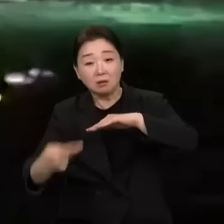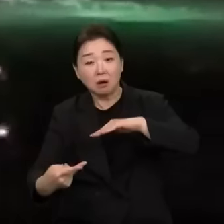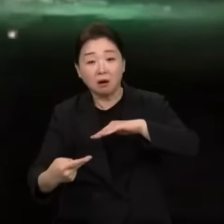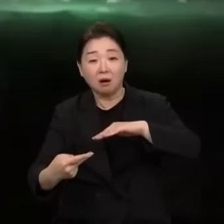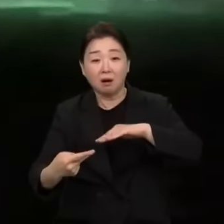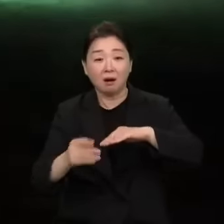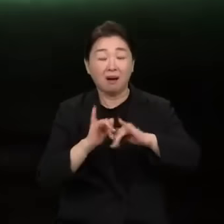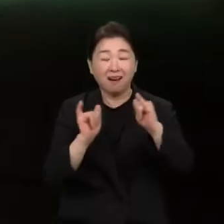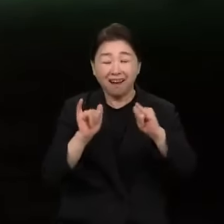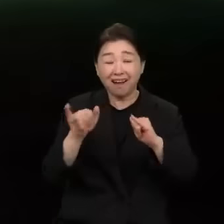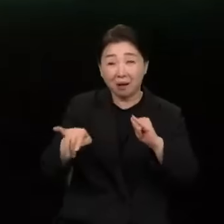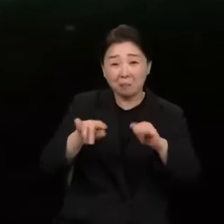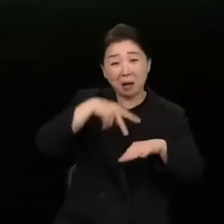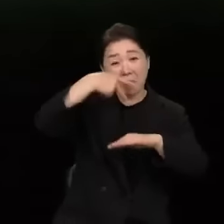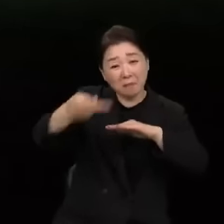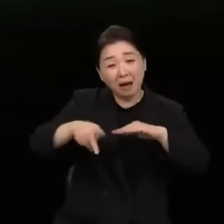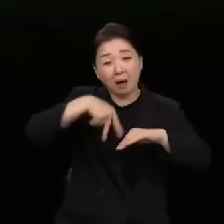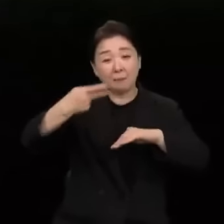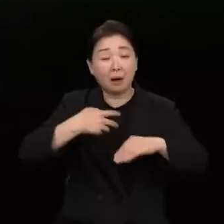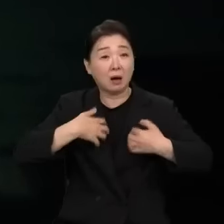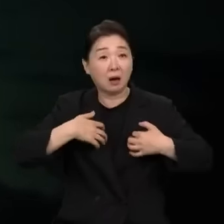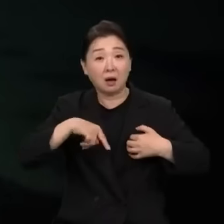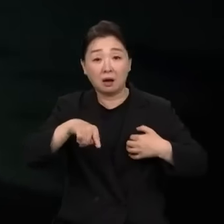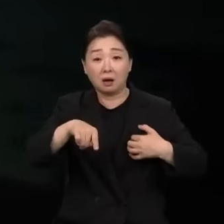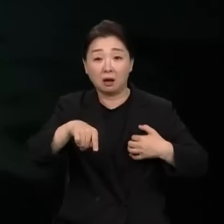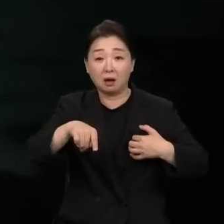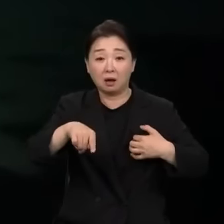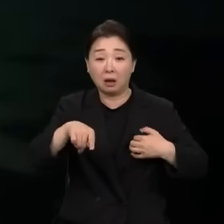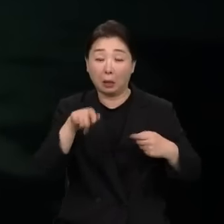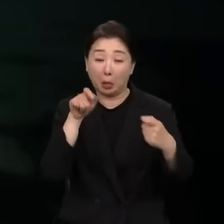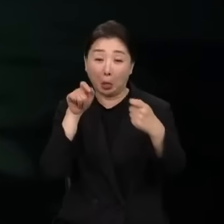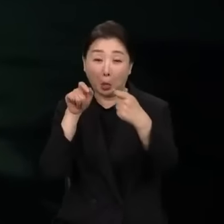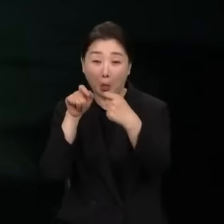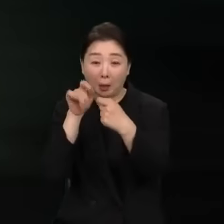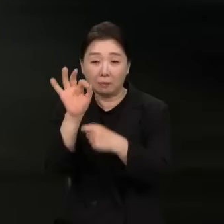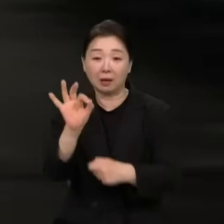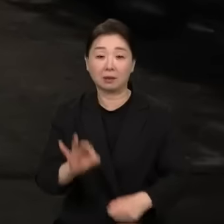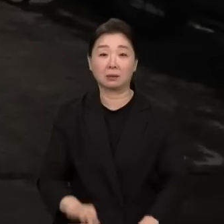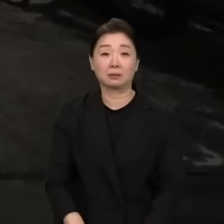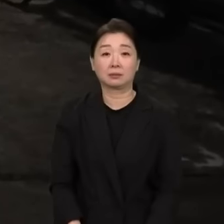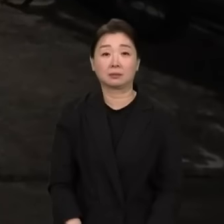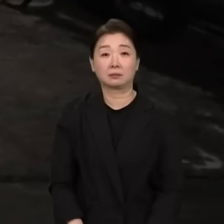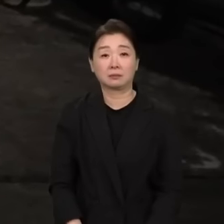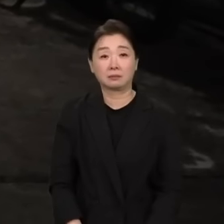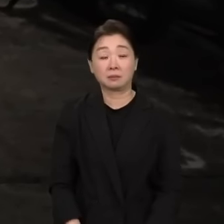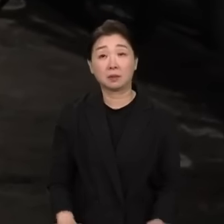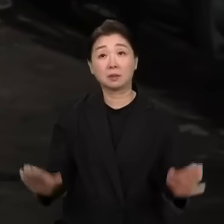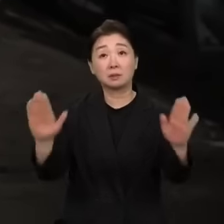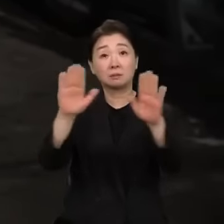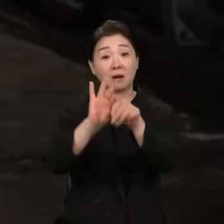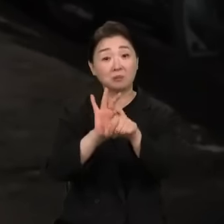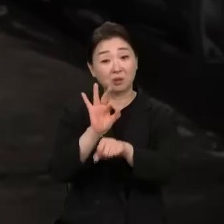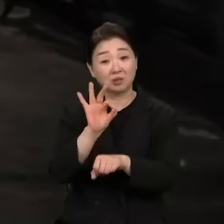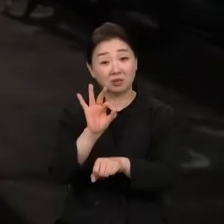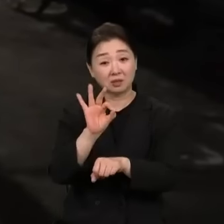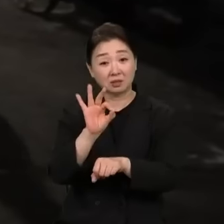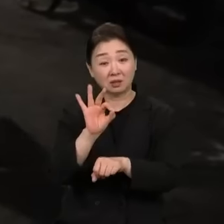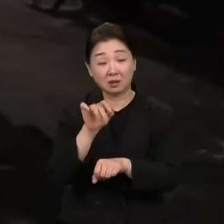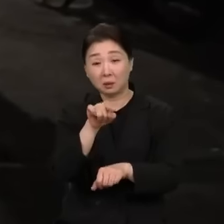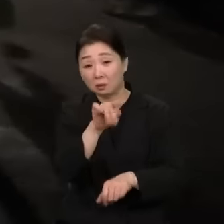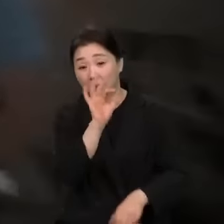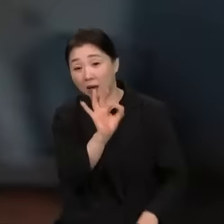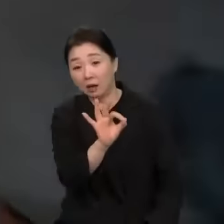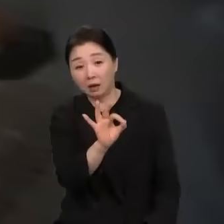수십 명이 포구에서 다이빙을 즐기고 있습니다. 가까이 가봤습니다. 네, 지금 밤 10시가 넘은 시간입니다. 이쪽